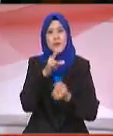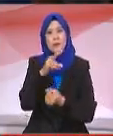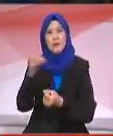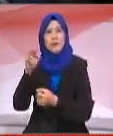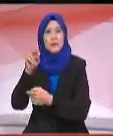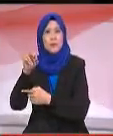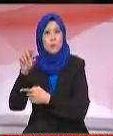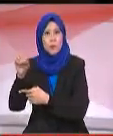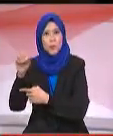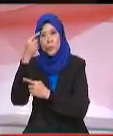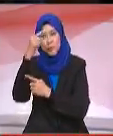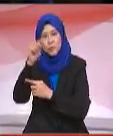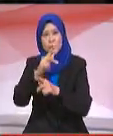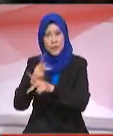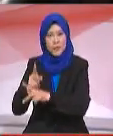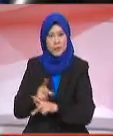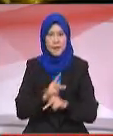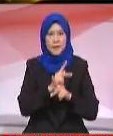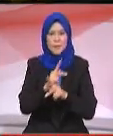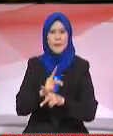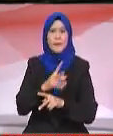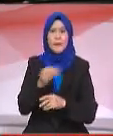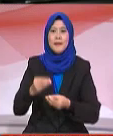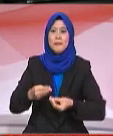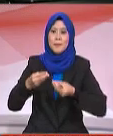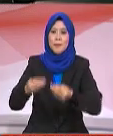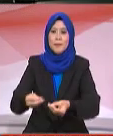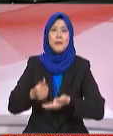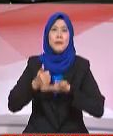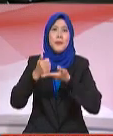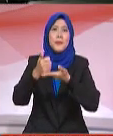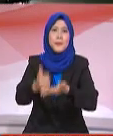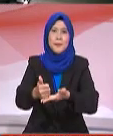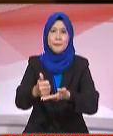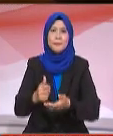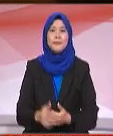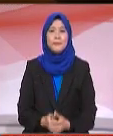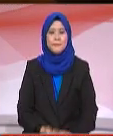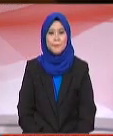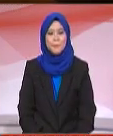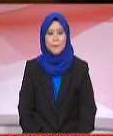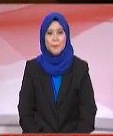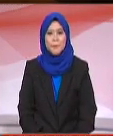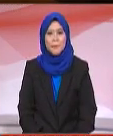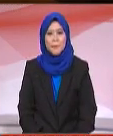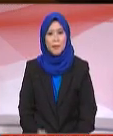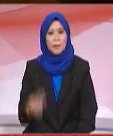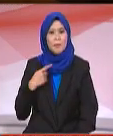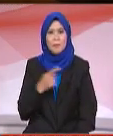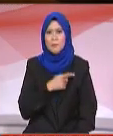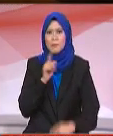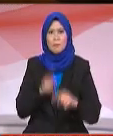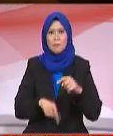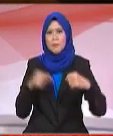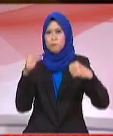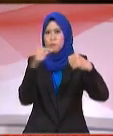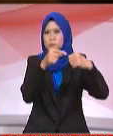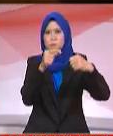NGO untuk dibela dan dihulurkan bantuan sewajarnya. Kita tak boleh menuding jari